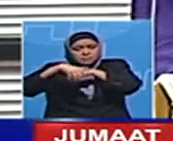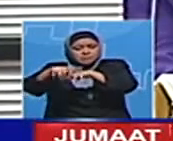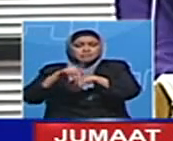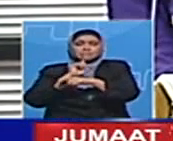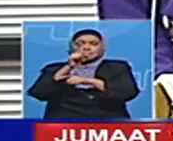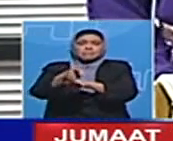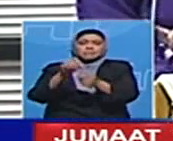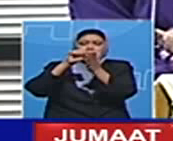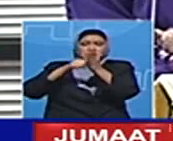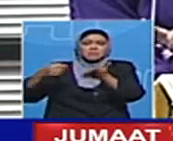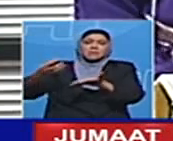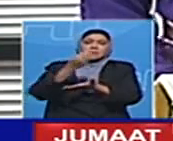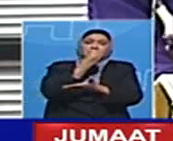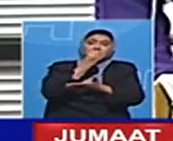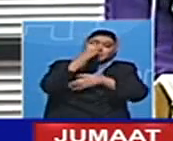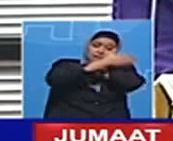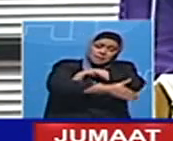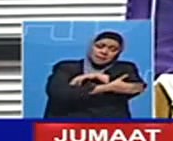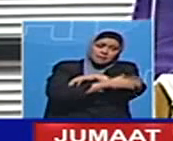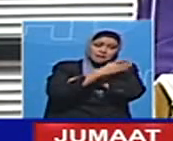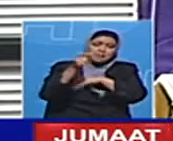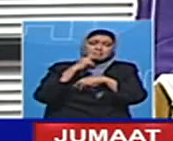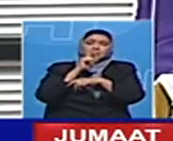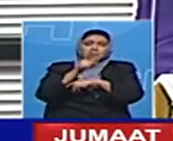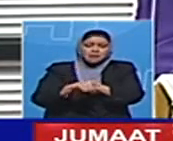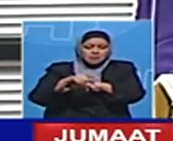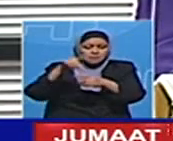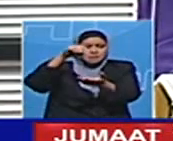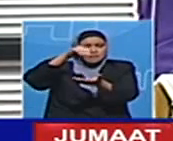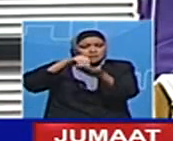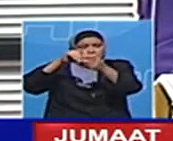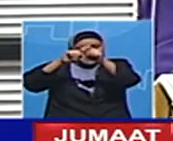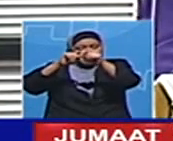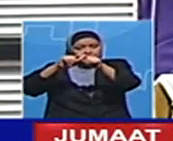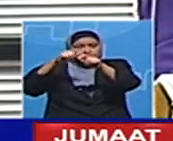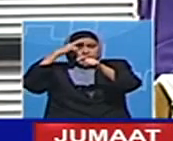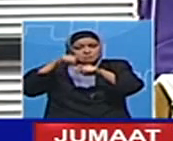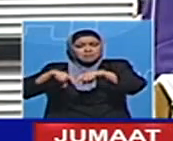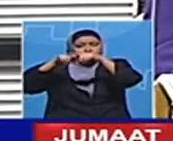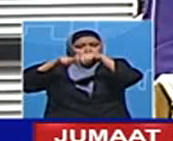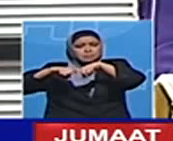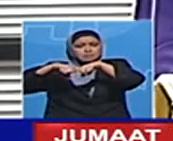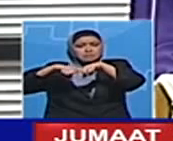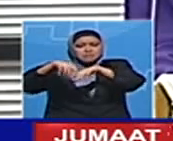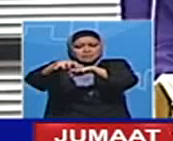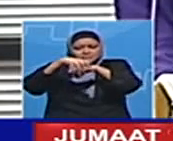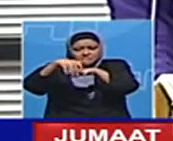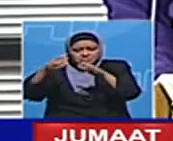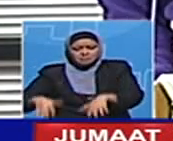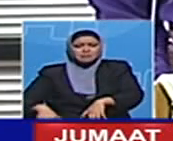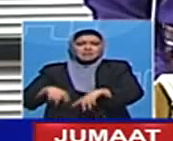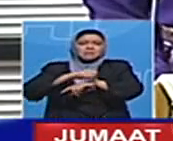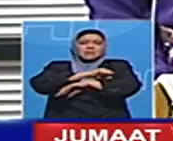sumber makanan negara dan merupakan tempat pergantungan pendapatan bagi petani pesawah dan nelayan